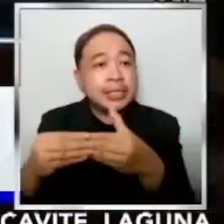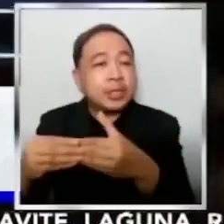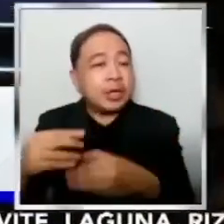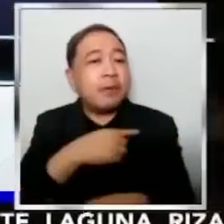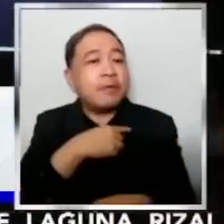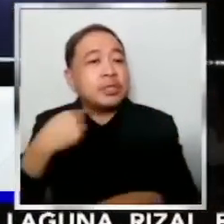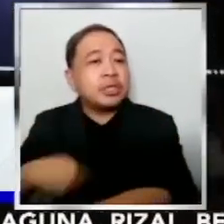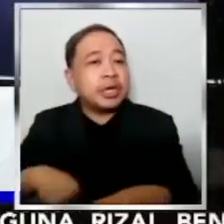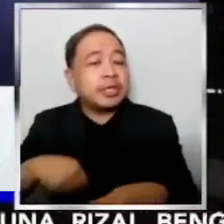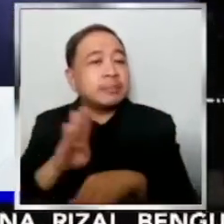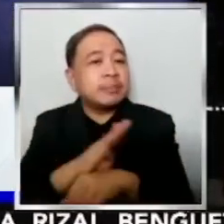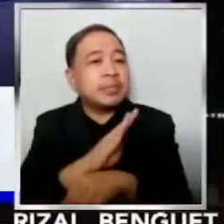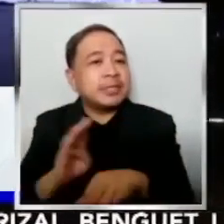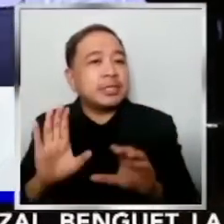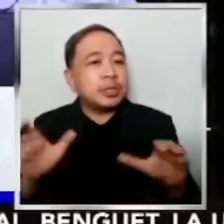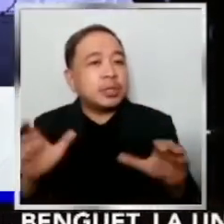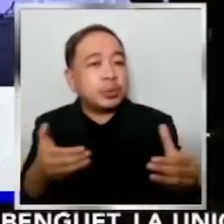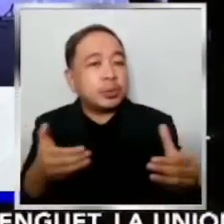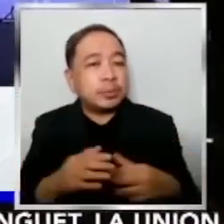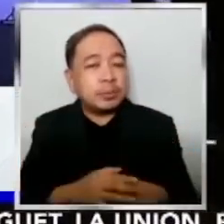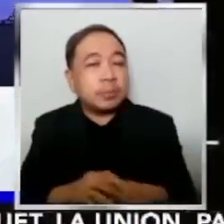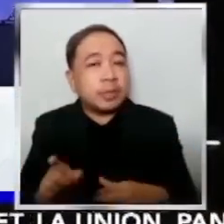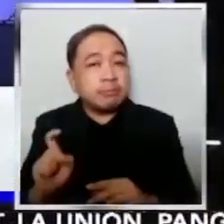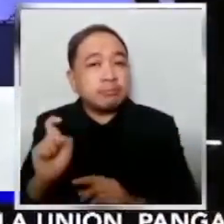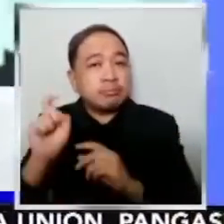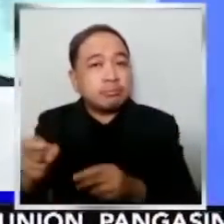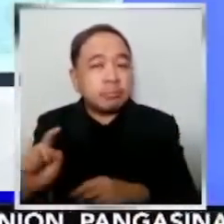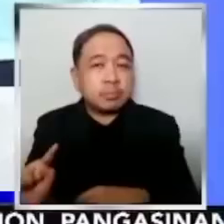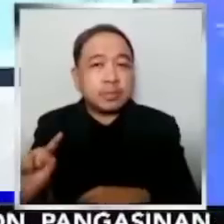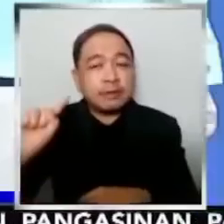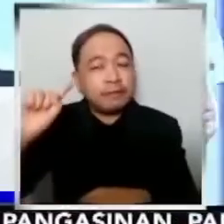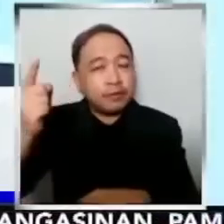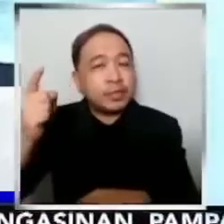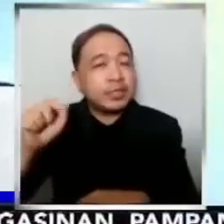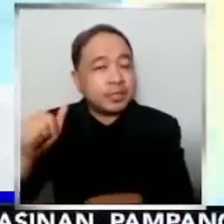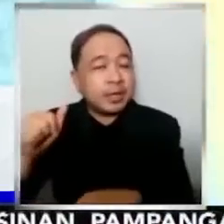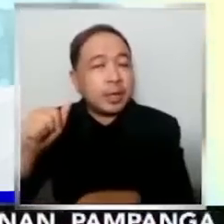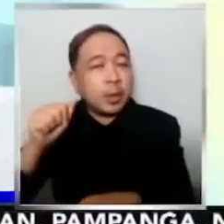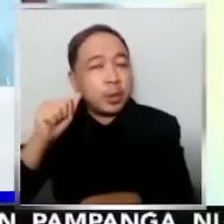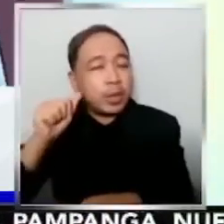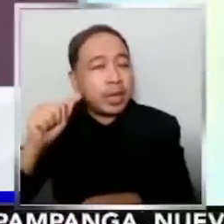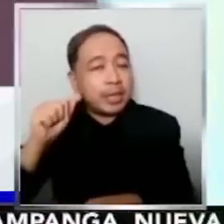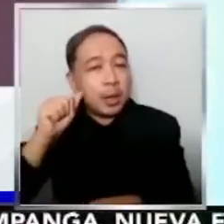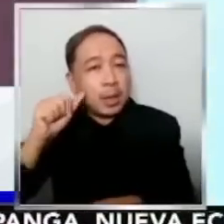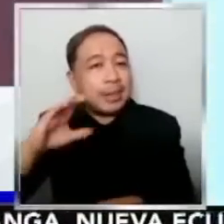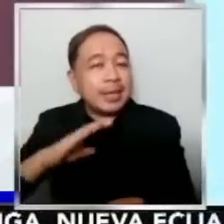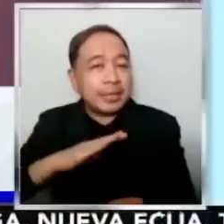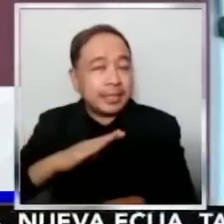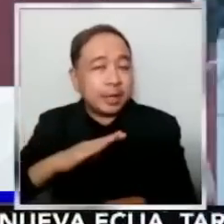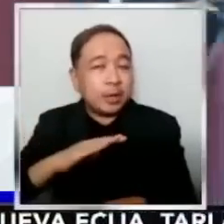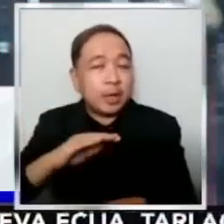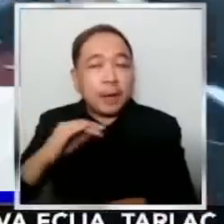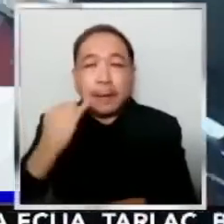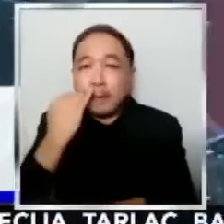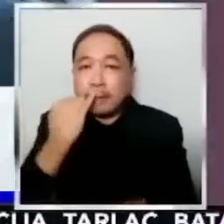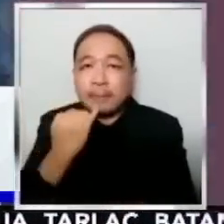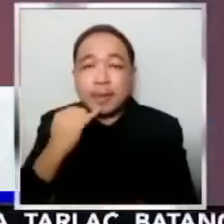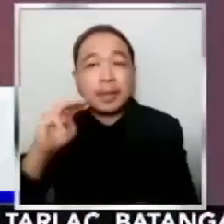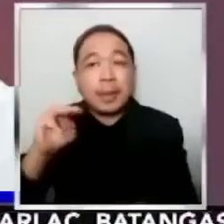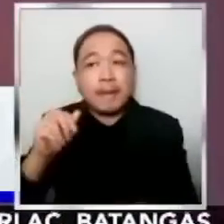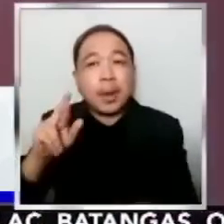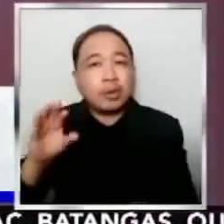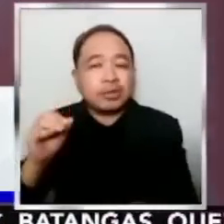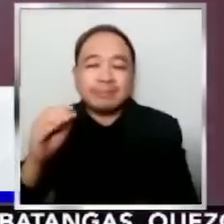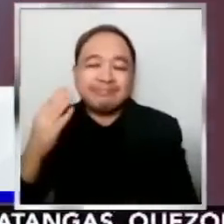unang ginang Imelda Marcos na hindi nakadalo sa pagtitipon. Sa kanyang talumpati, sinabi ni Marcos na para makabawi ang ekonomiya